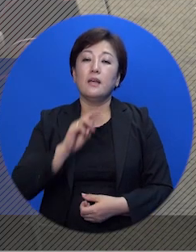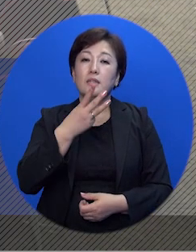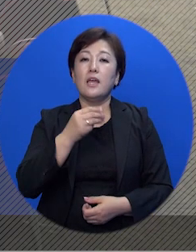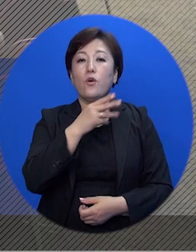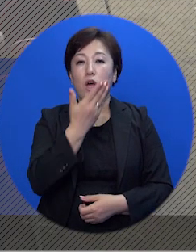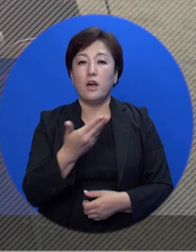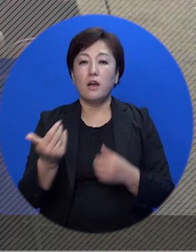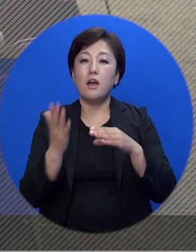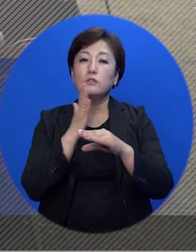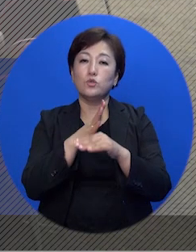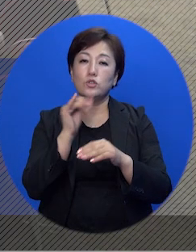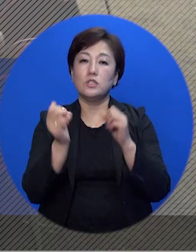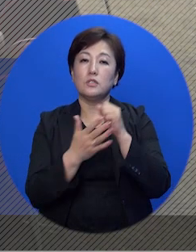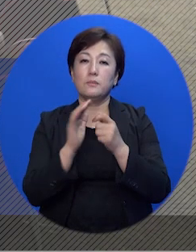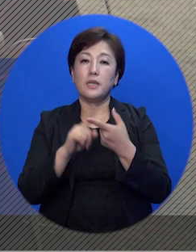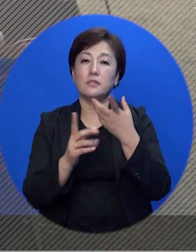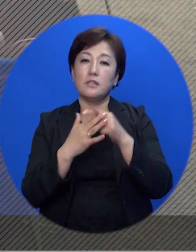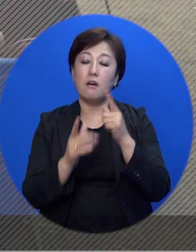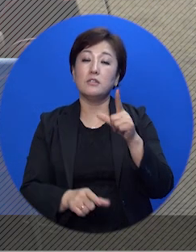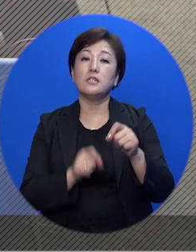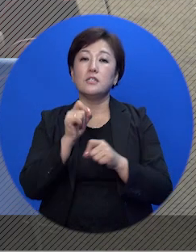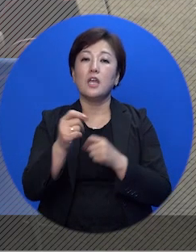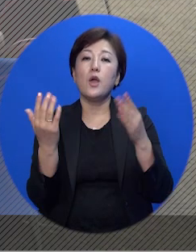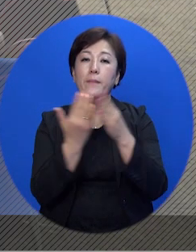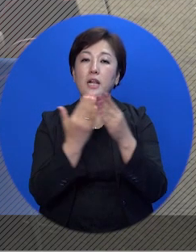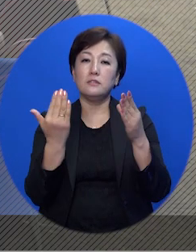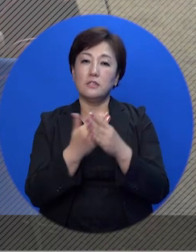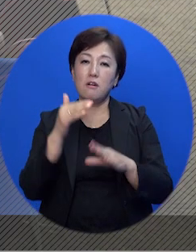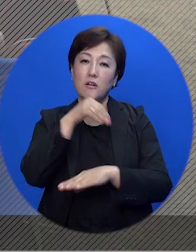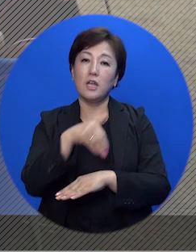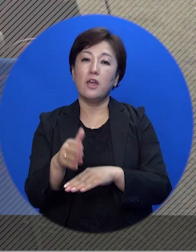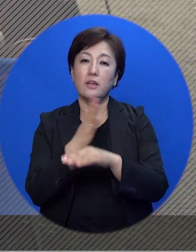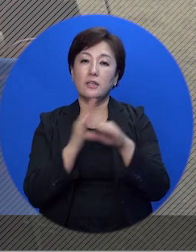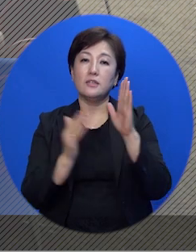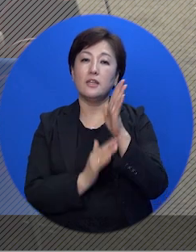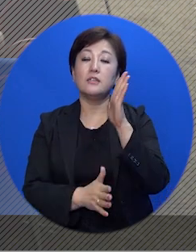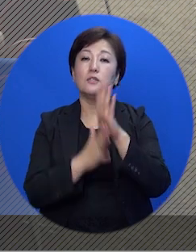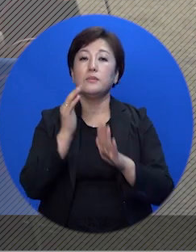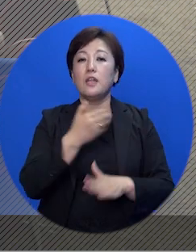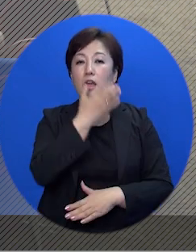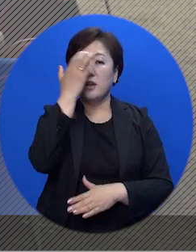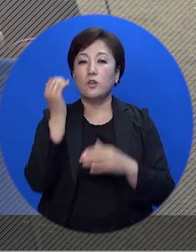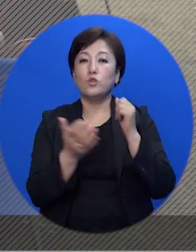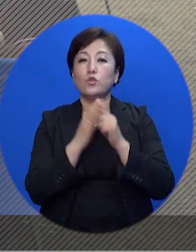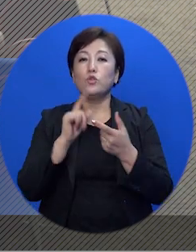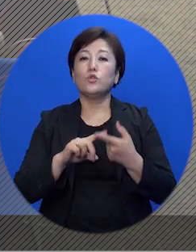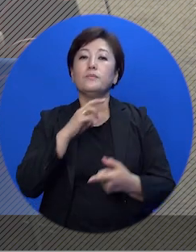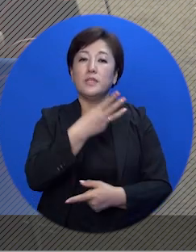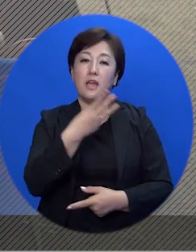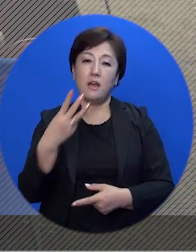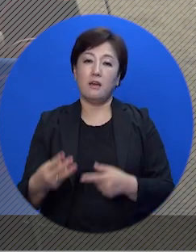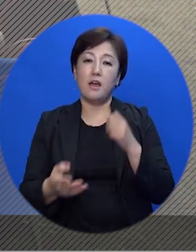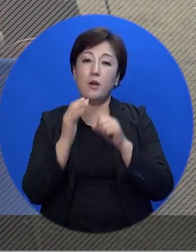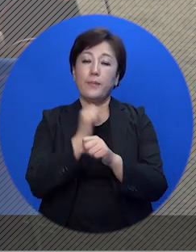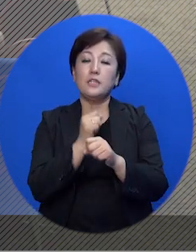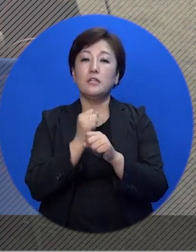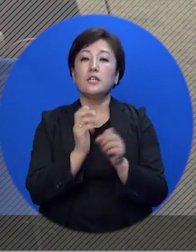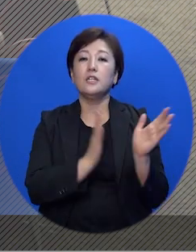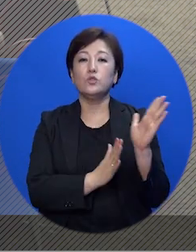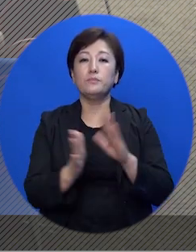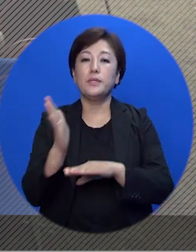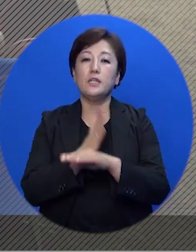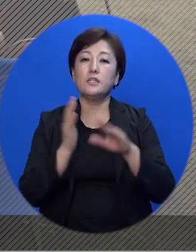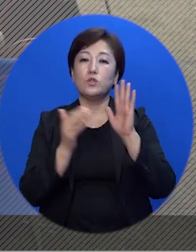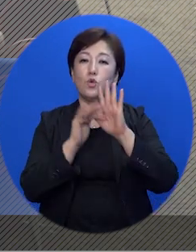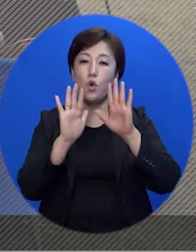태화강을 중심으로 새로운 중장기 울산 발전 전략을 담은 시민의 꿈 태화강 만들기가 본격 추진됩니다.